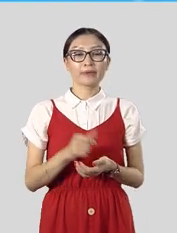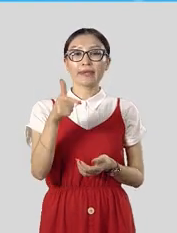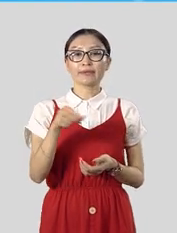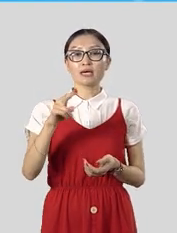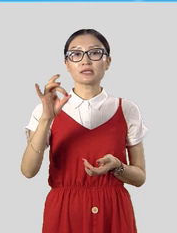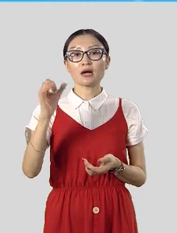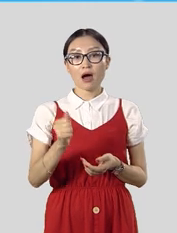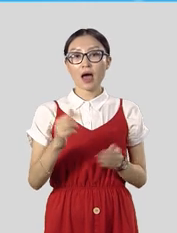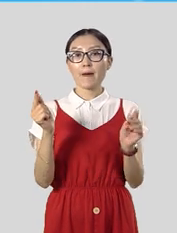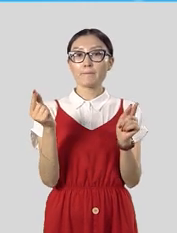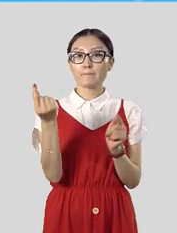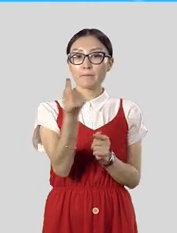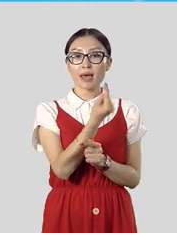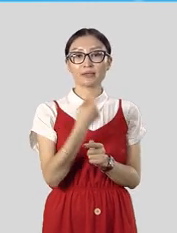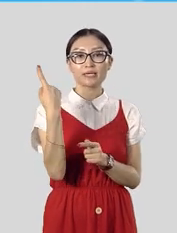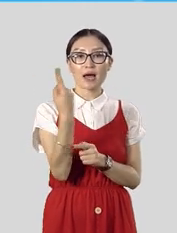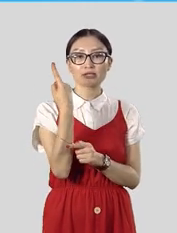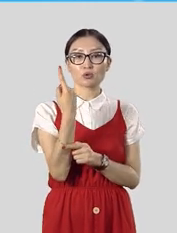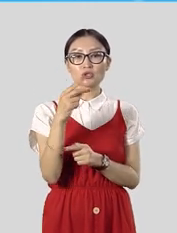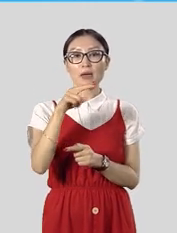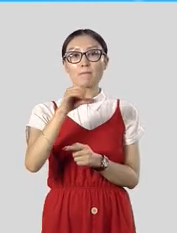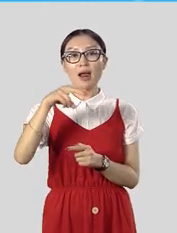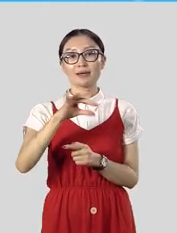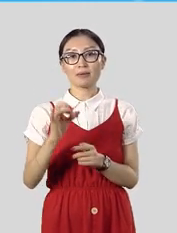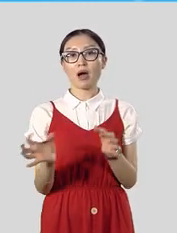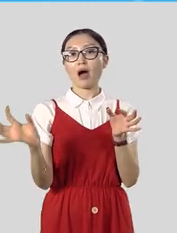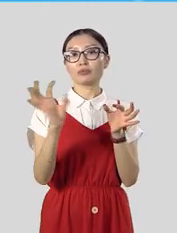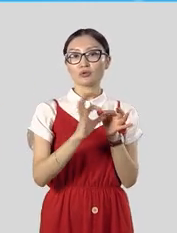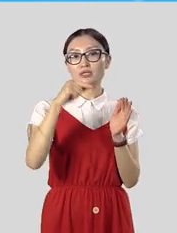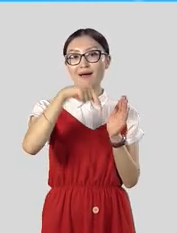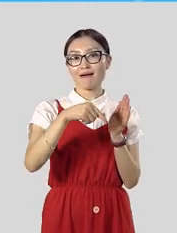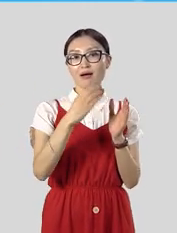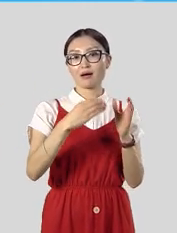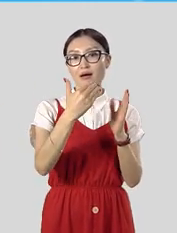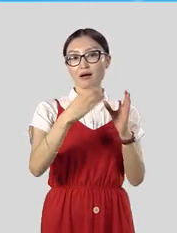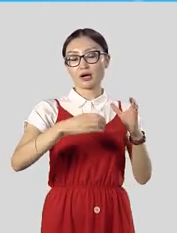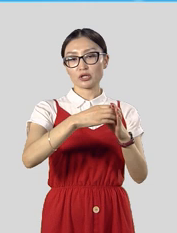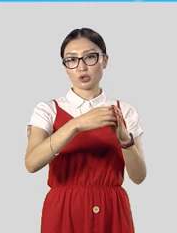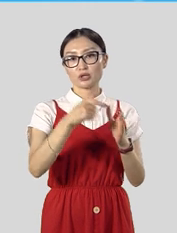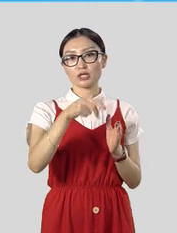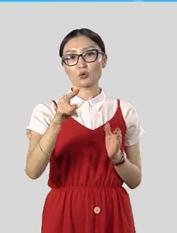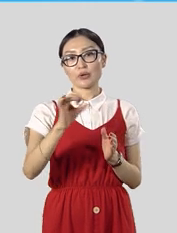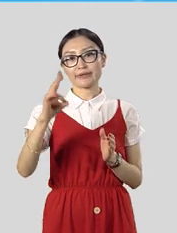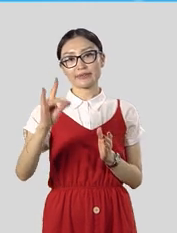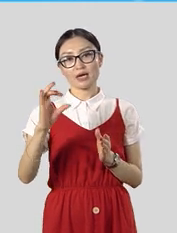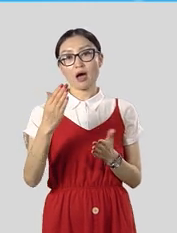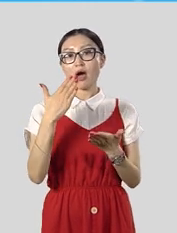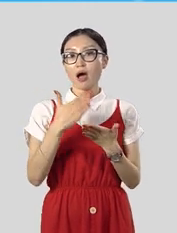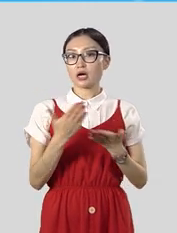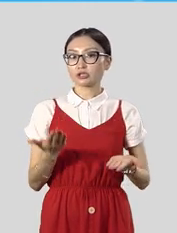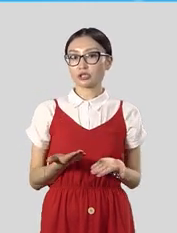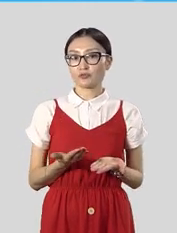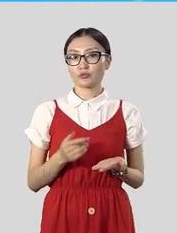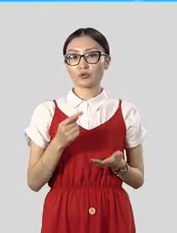Гидра – мелкий одиночный полип, относится к классу гидроидные полипы. Обитает